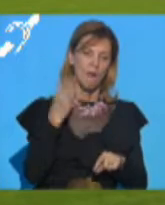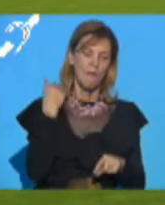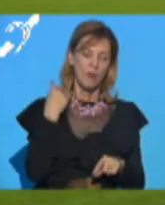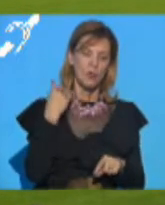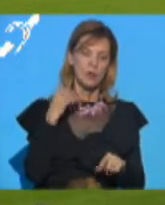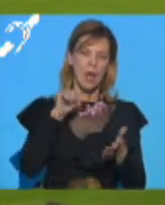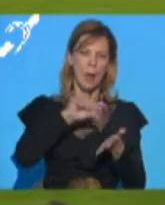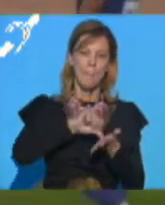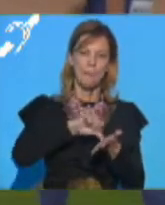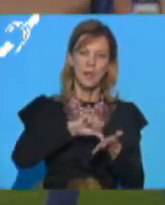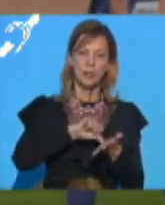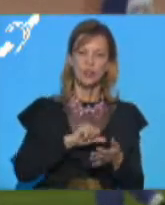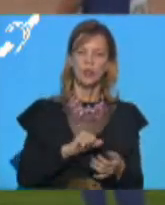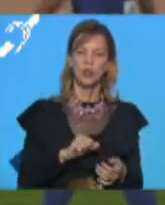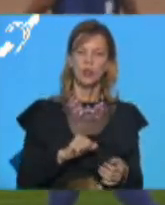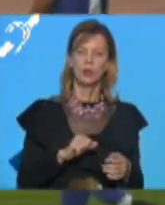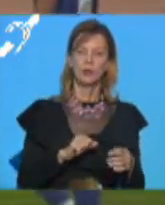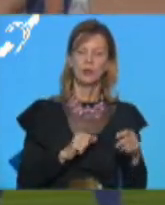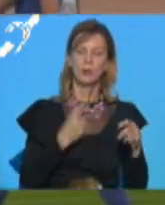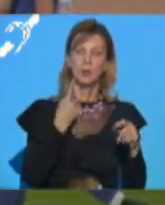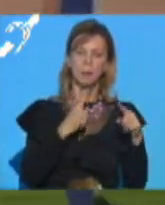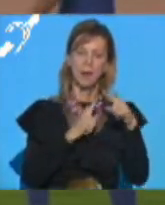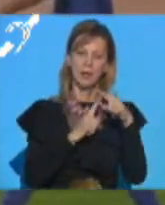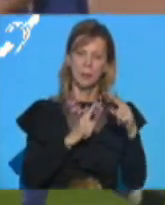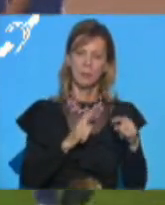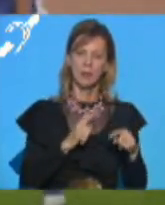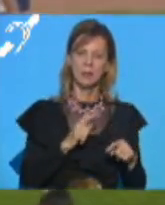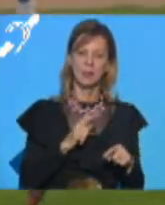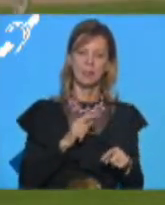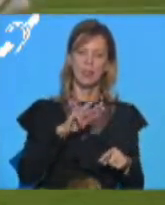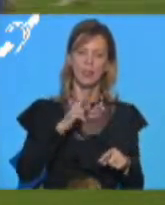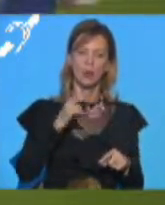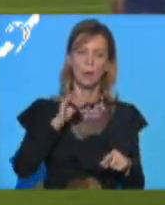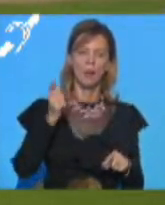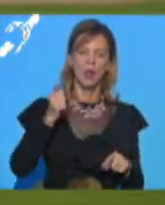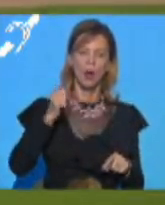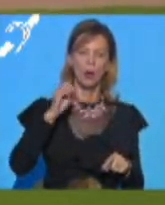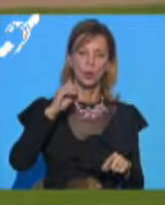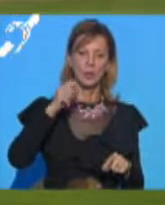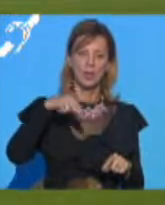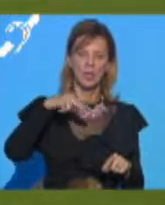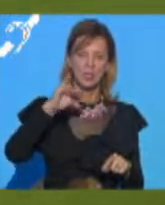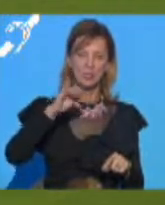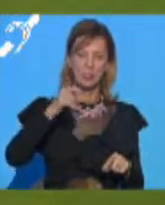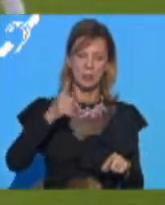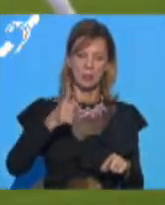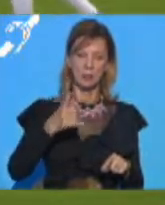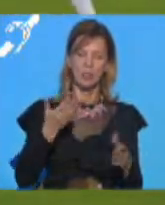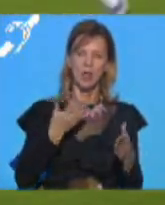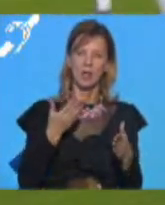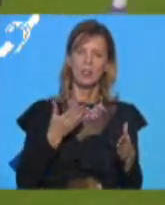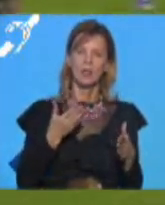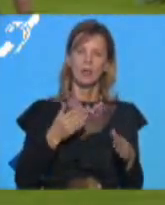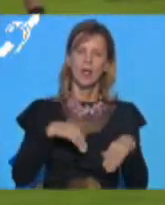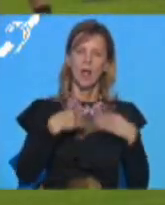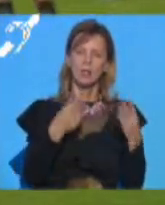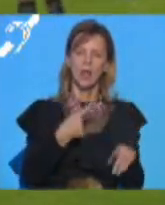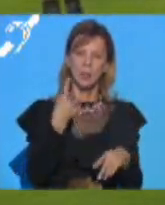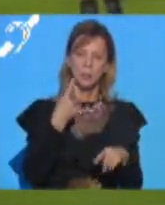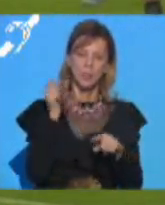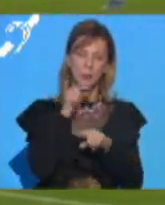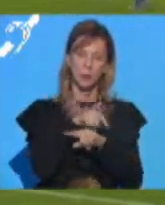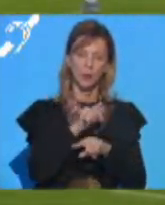înscris la mijlocul primei reprize de Romeo Niță, care, după ce a primit o minge de la unul dintre coechipieri, a speculat ieșirea în întâmpinare